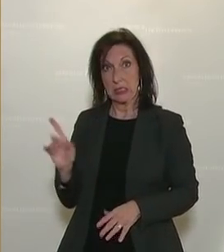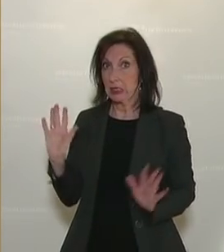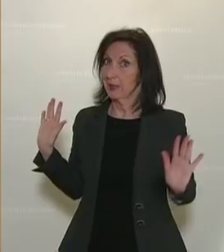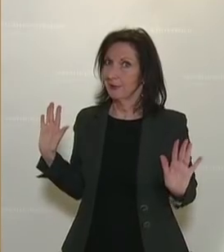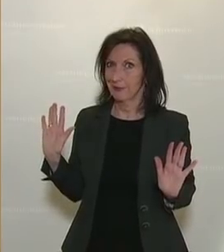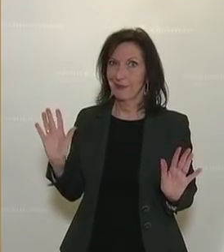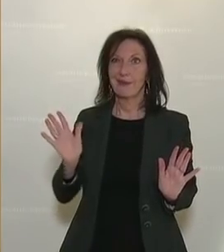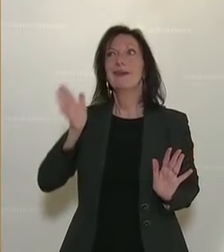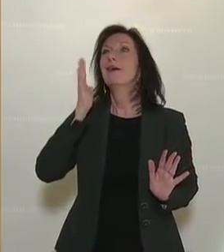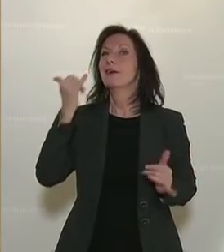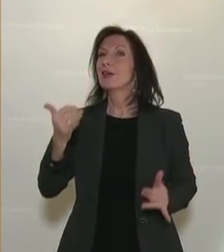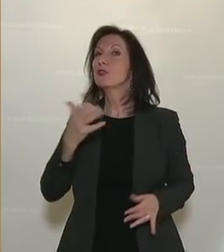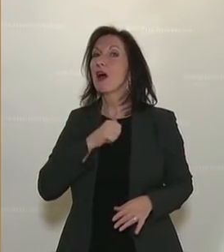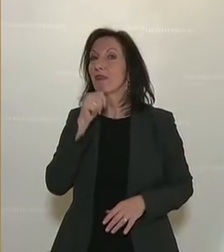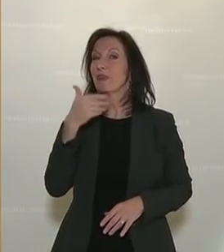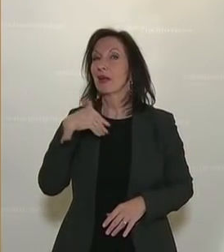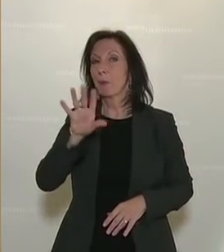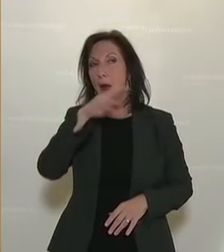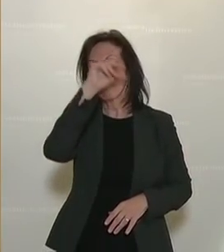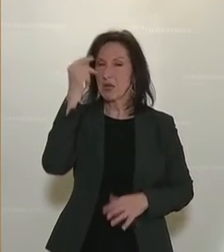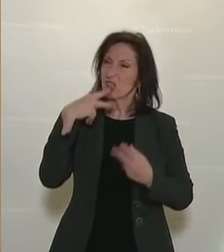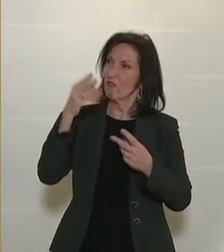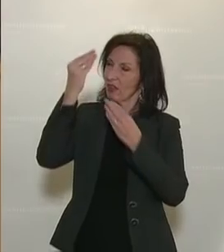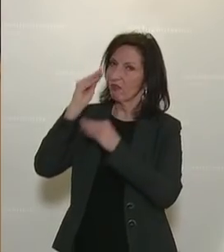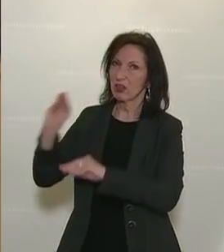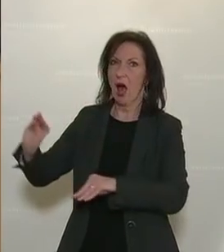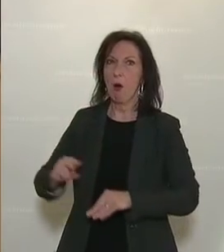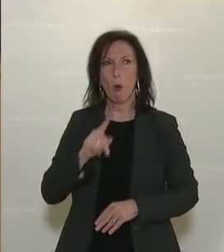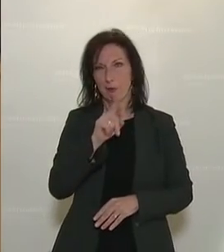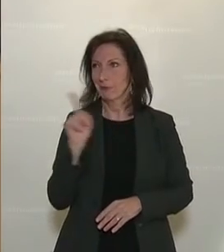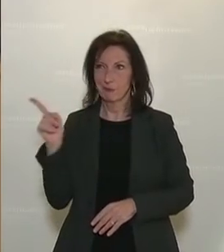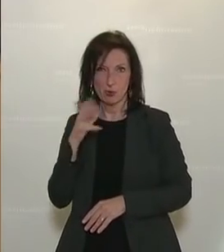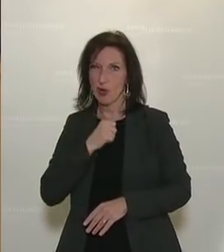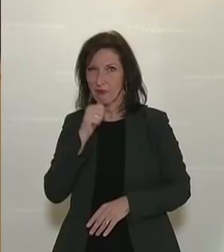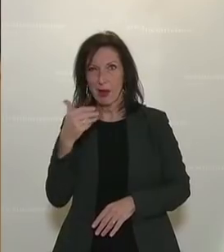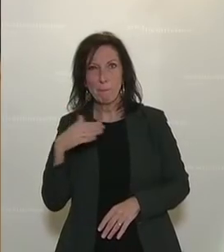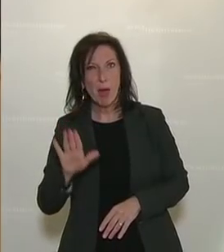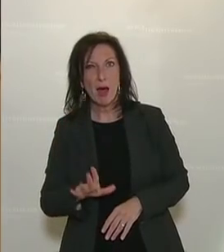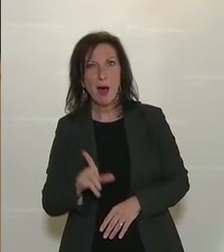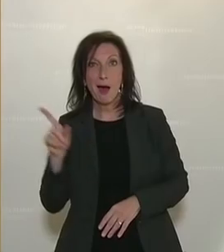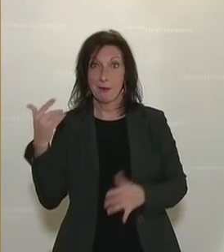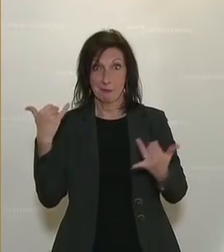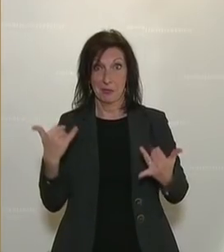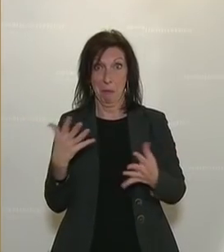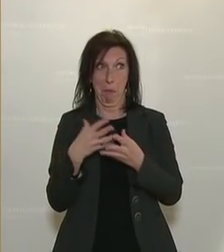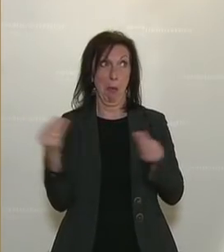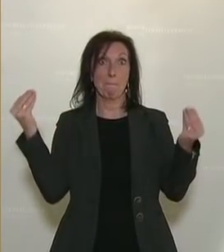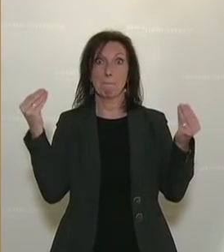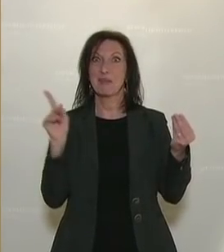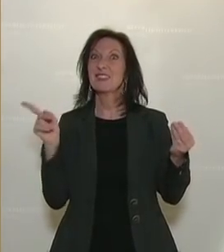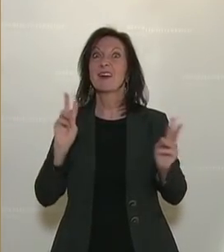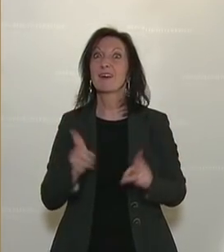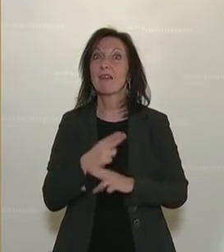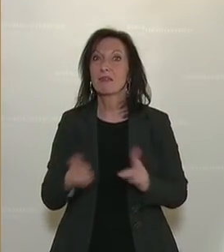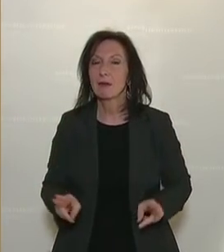zu erzeugen in der Bevölkerung. Sie schaffen es nicht mehr, die Menschen mitzunehmen und zu überzeugen. Es ist Ihnen entglitten. Sie können es einfach